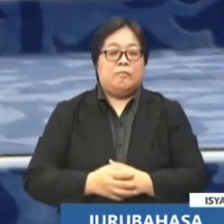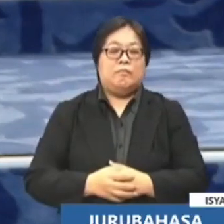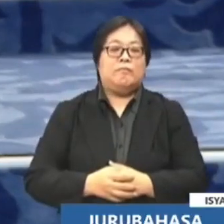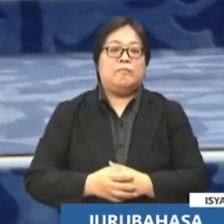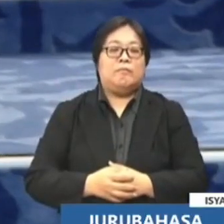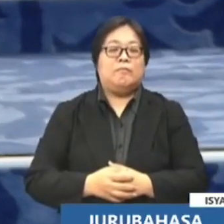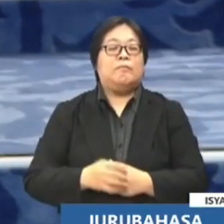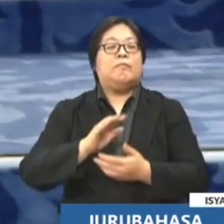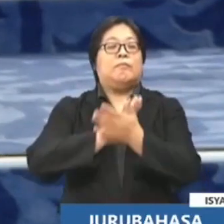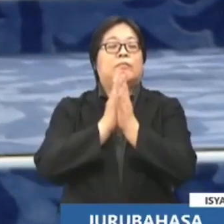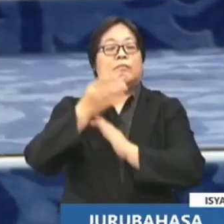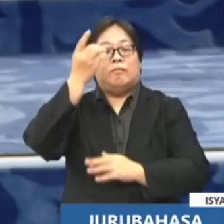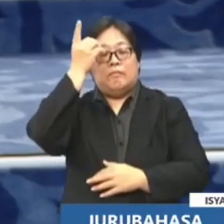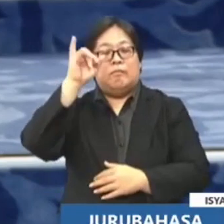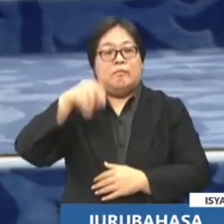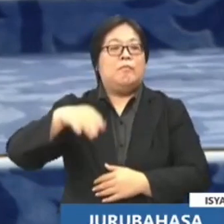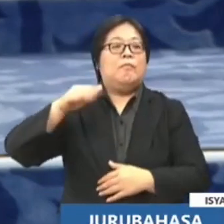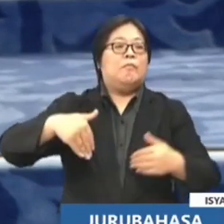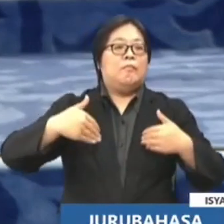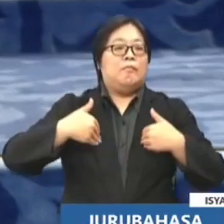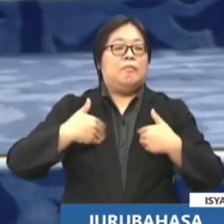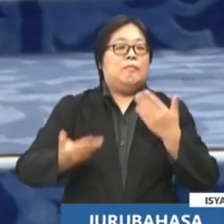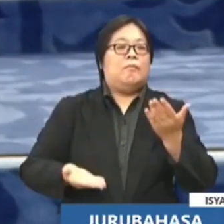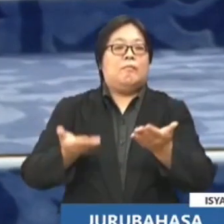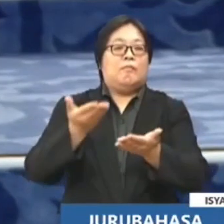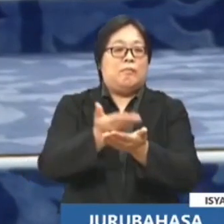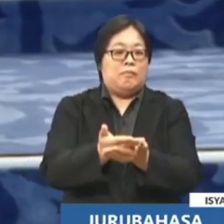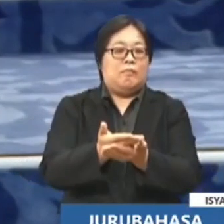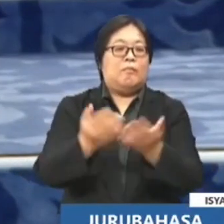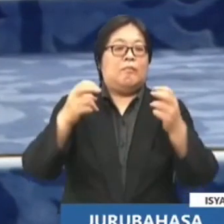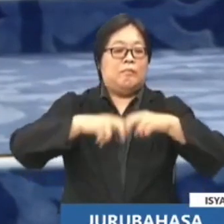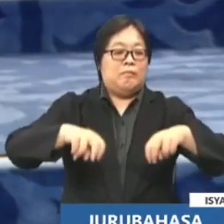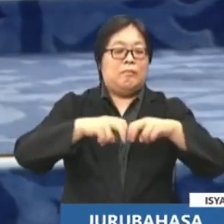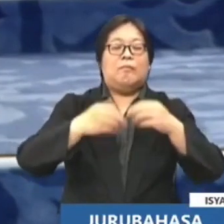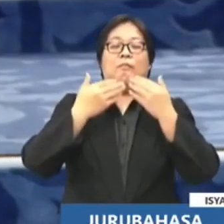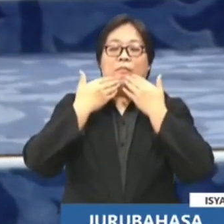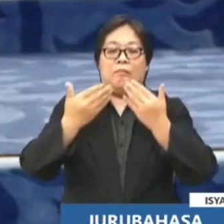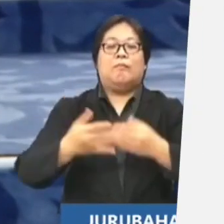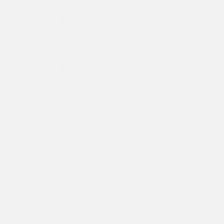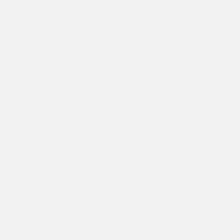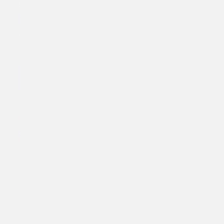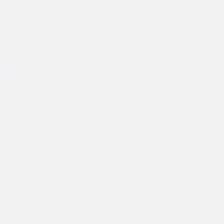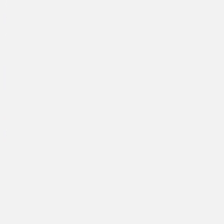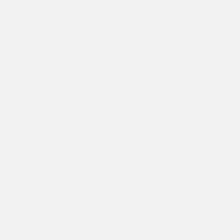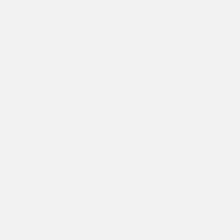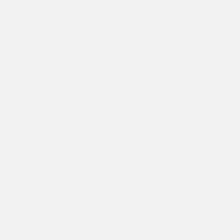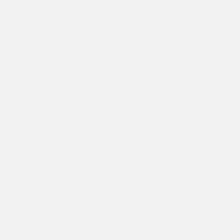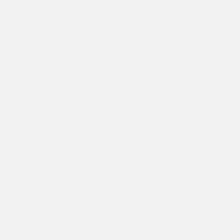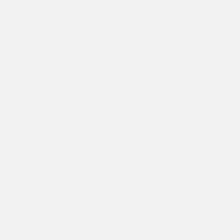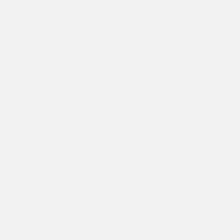Jadinya tapi untuk belum mandi pencarian untuk membuat kajian masih ngasih tahu